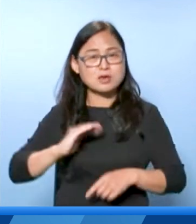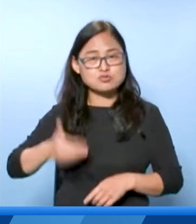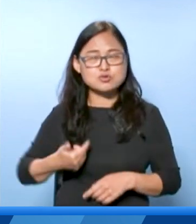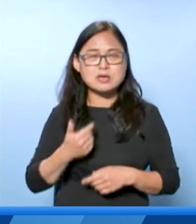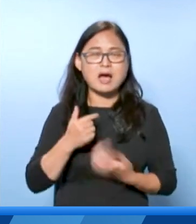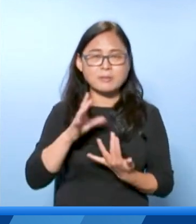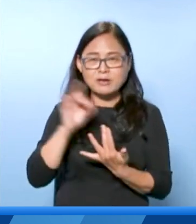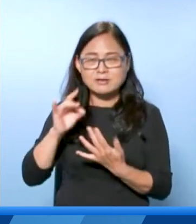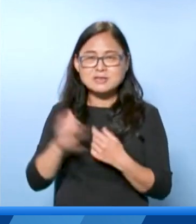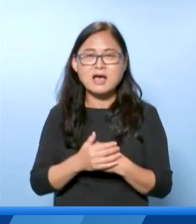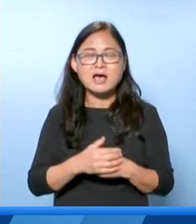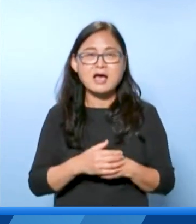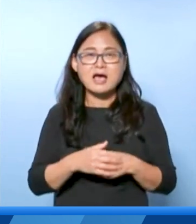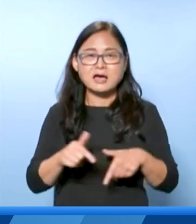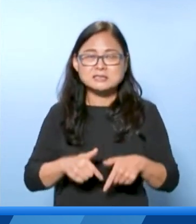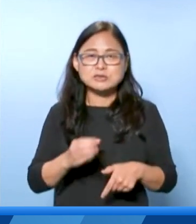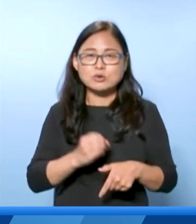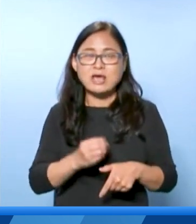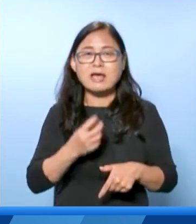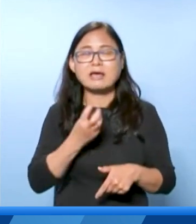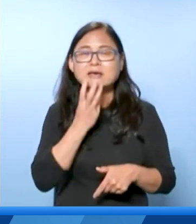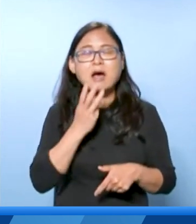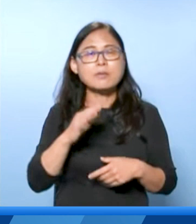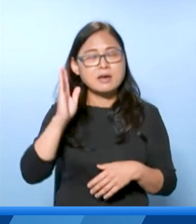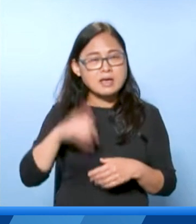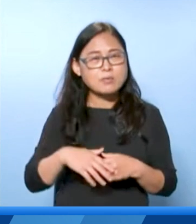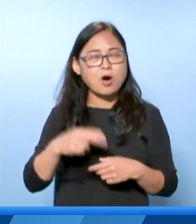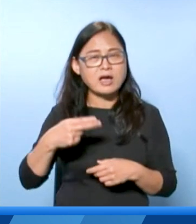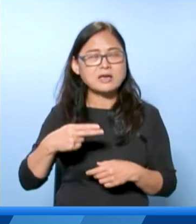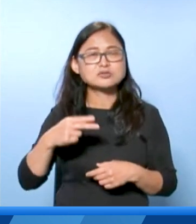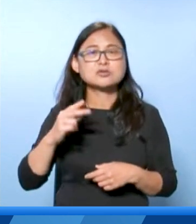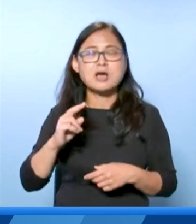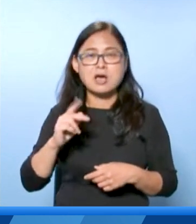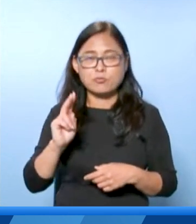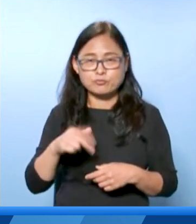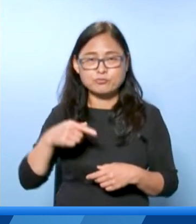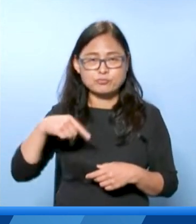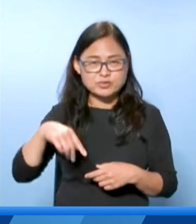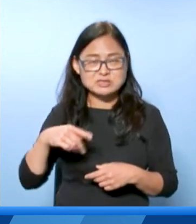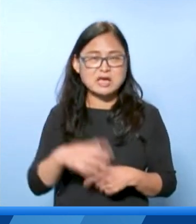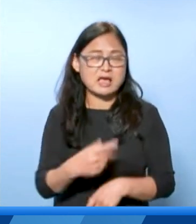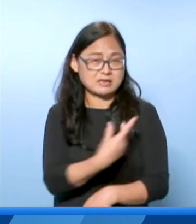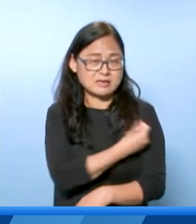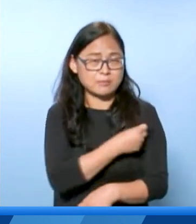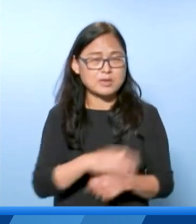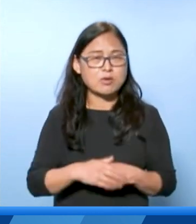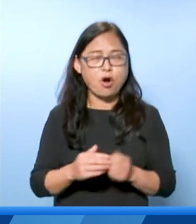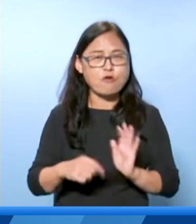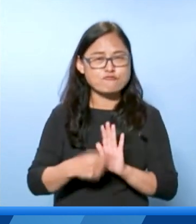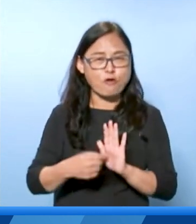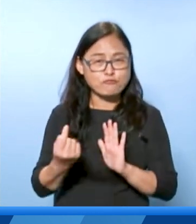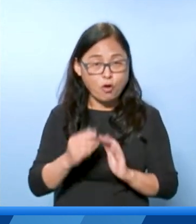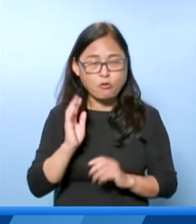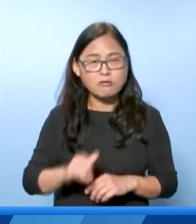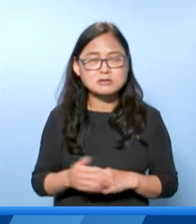個子宮頸癌，希望可以接種免費的 HPV 的疫苗，就是打擊子宮頸癌，希望香港發展成